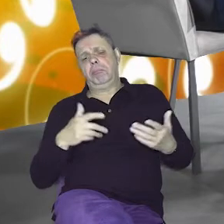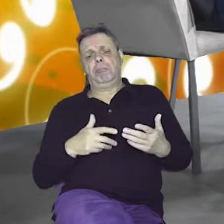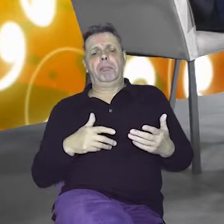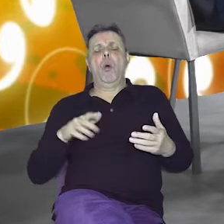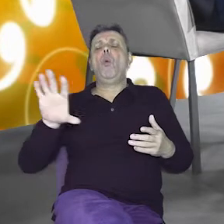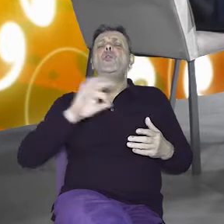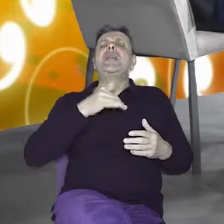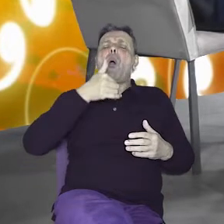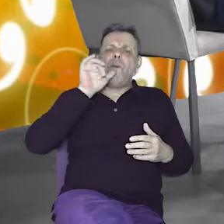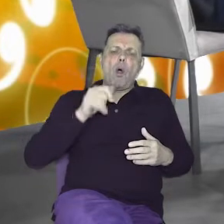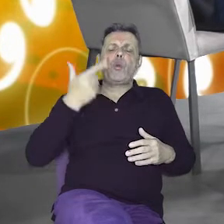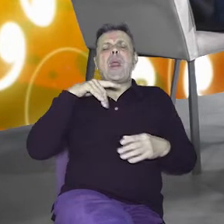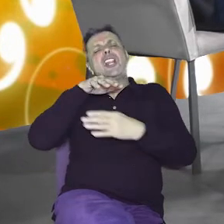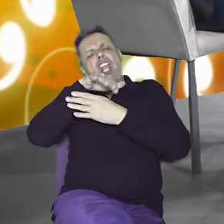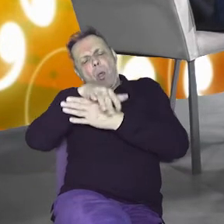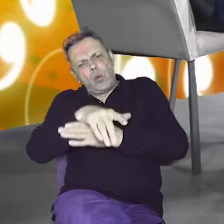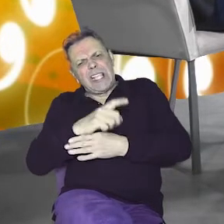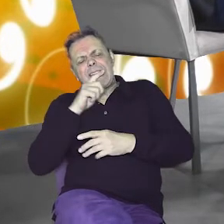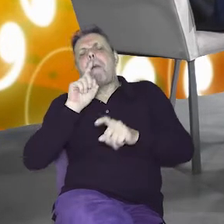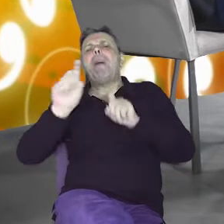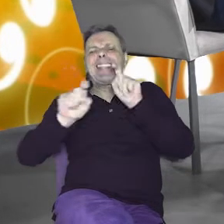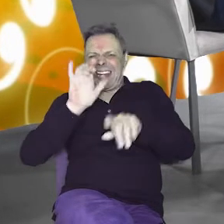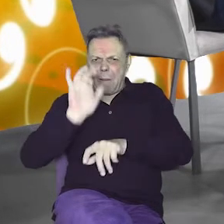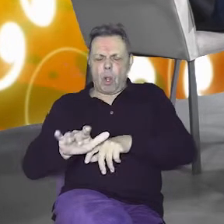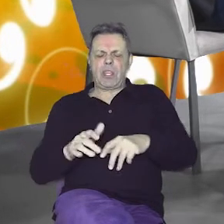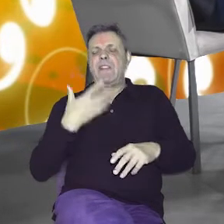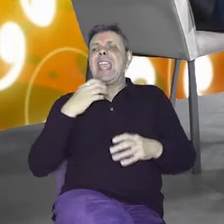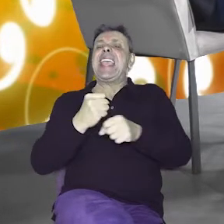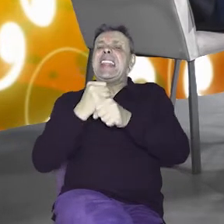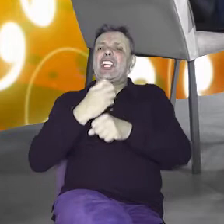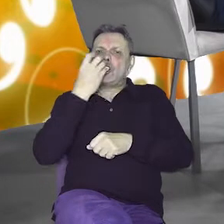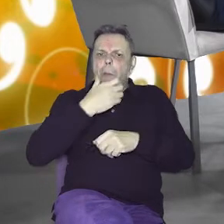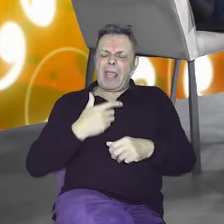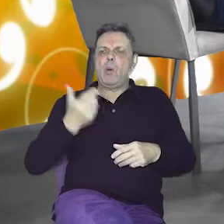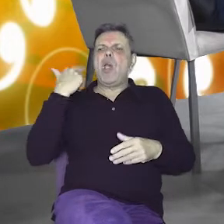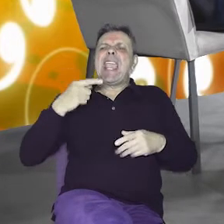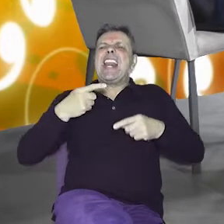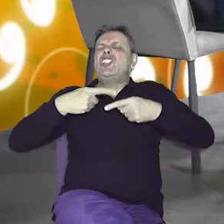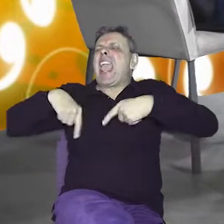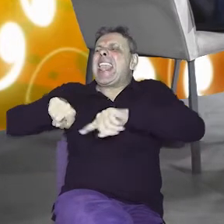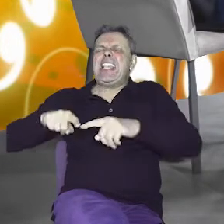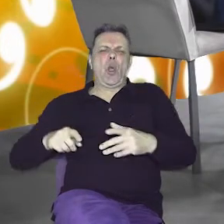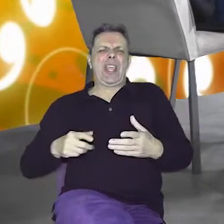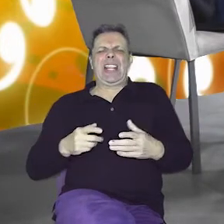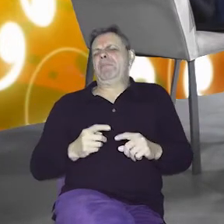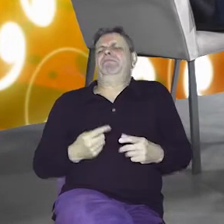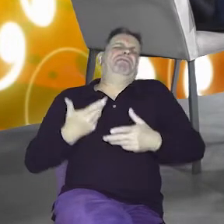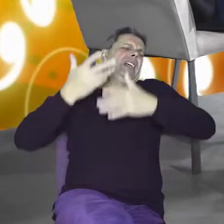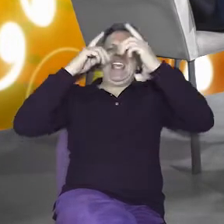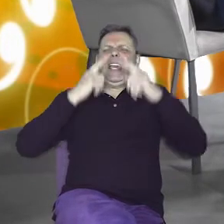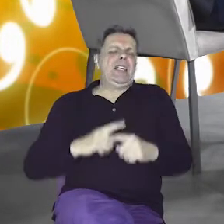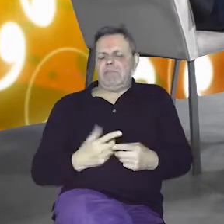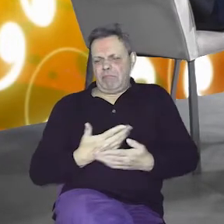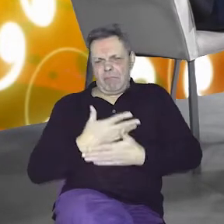Jel? Te obloge ili će dodavati vodu, ili će uzimati vodu, ili će djelovati na bakterije, ili će